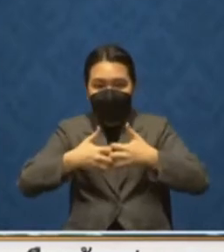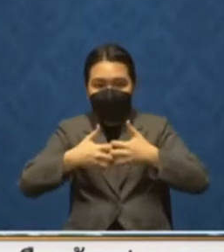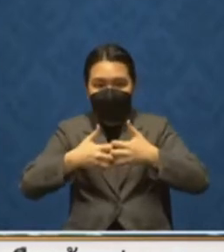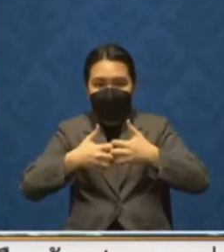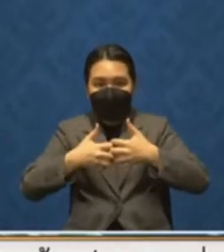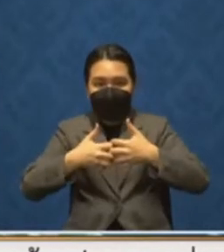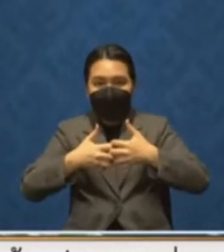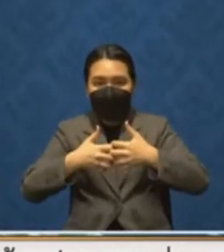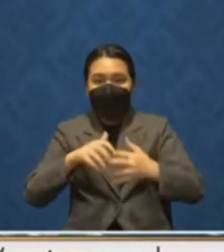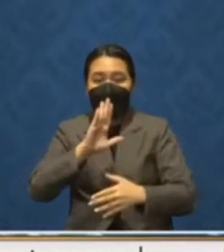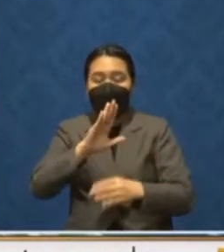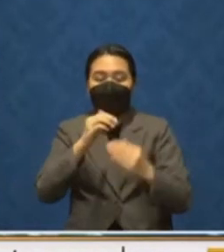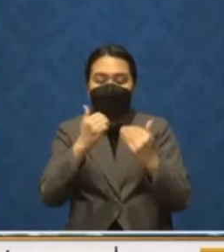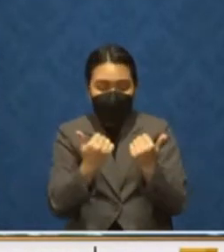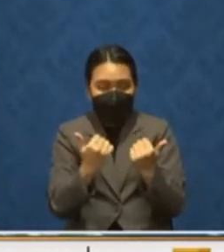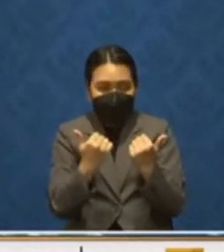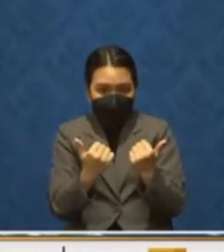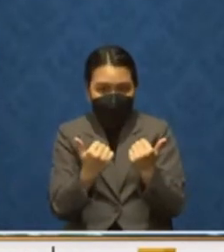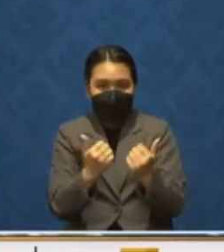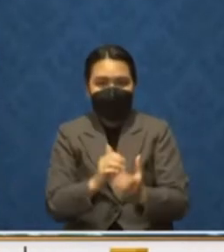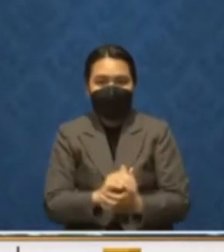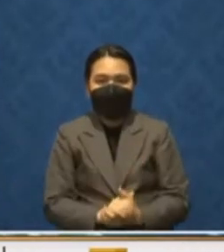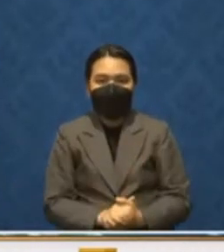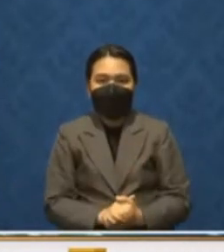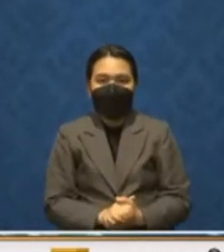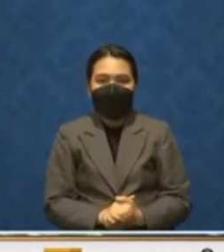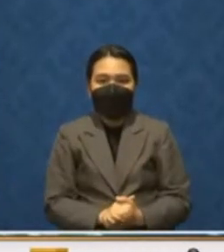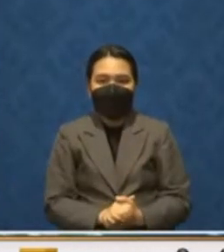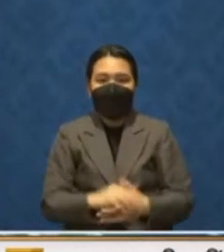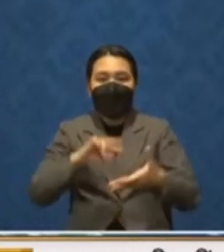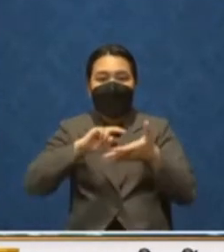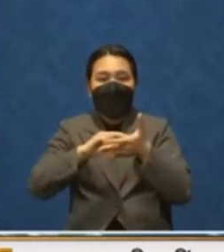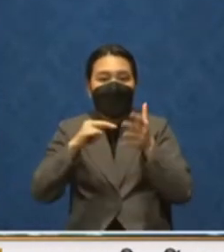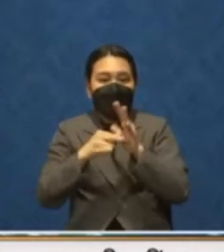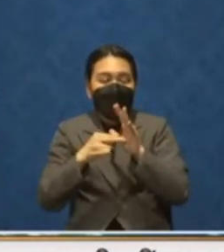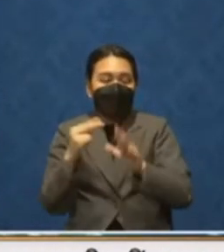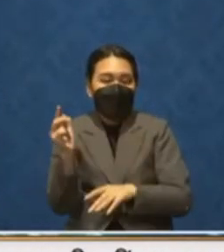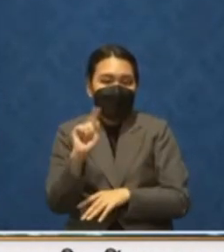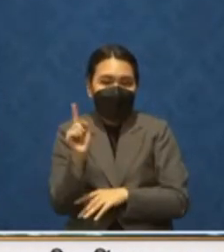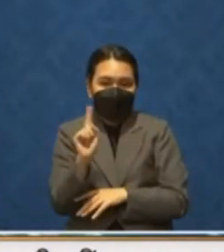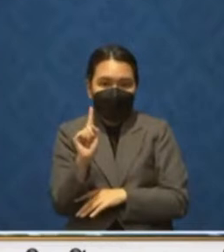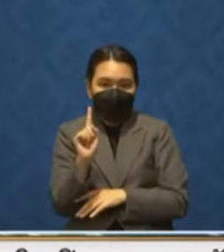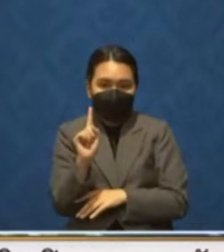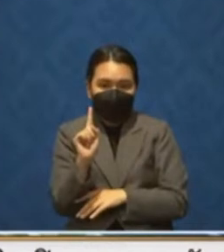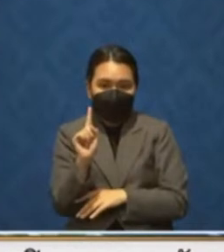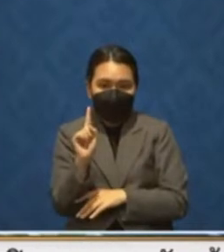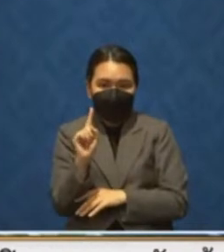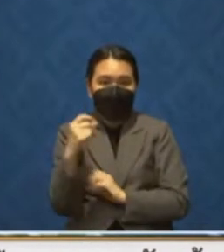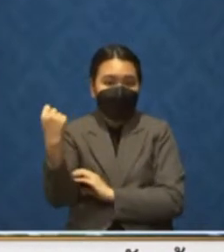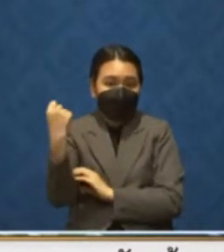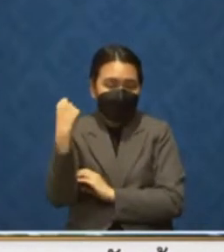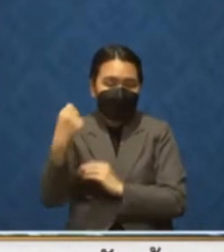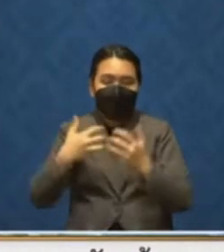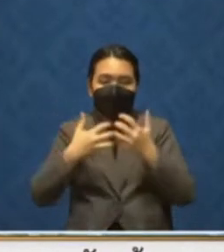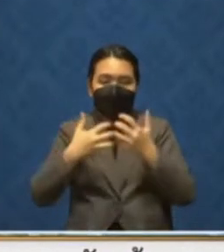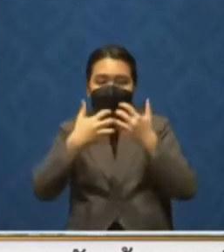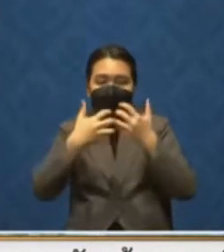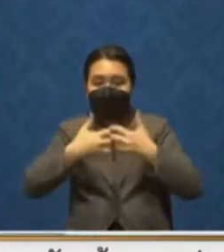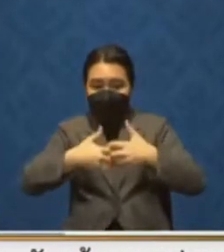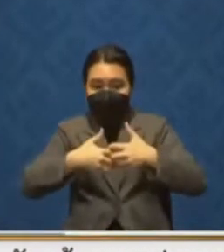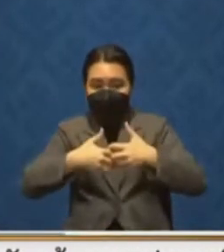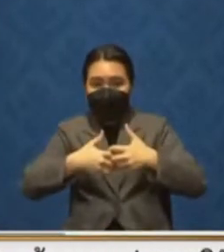ปัจจุบันนี้หมายความว่ามันคือกำลังการผลิตที่ได้มีการ